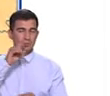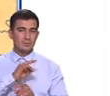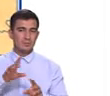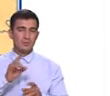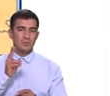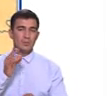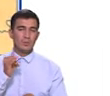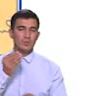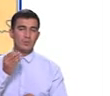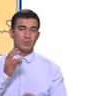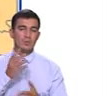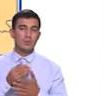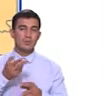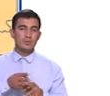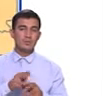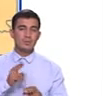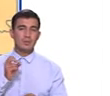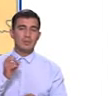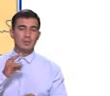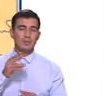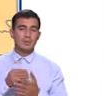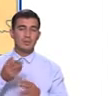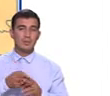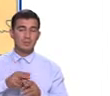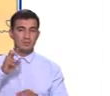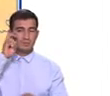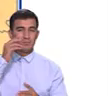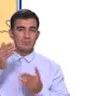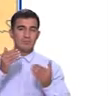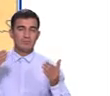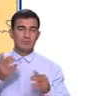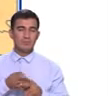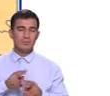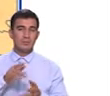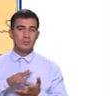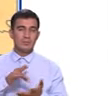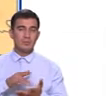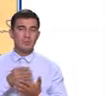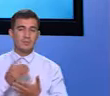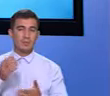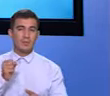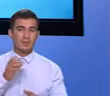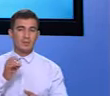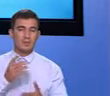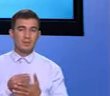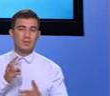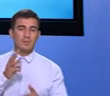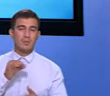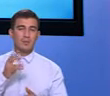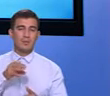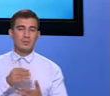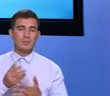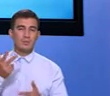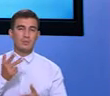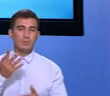Kushon podshohligi va Qang davlatlari mavjud edi. Ya'ni ilk o'rta asrlarning boshida ham, milodning